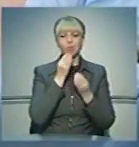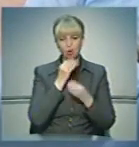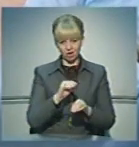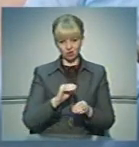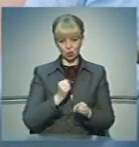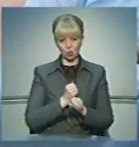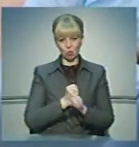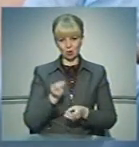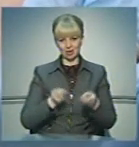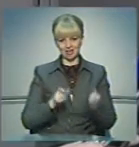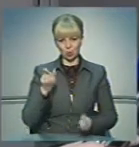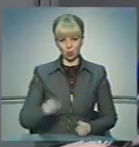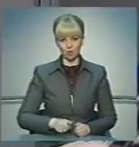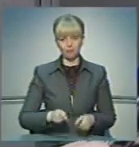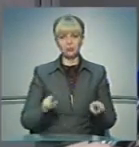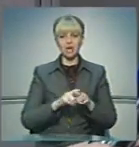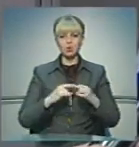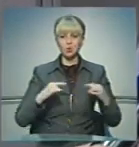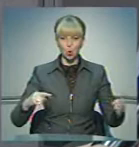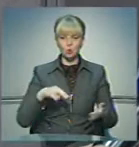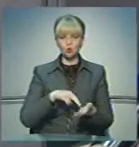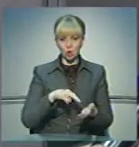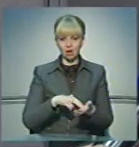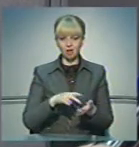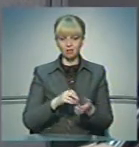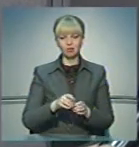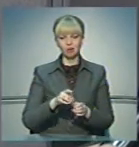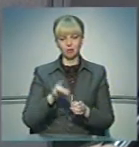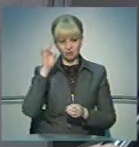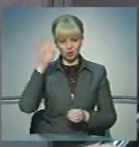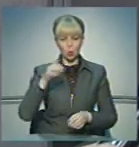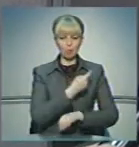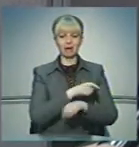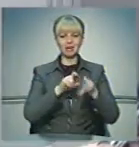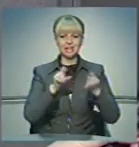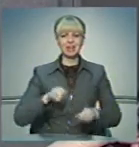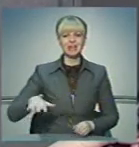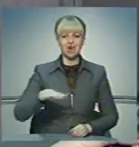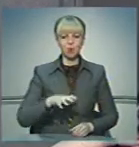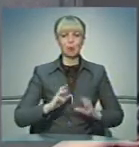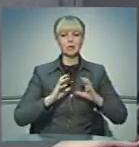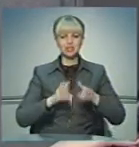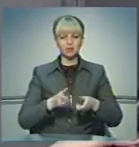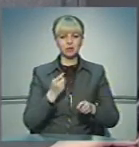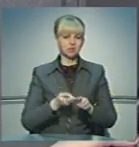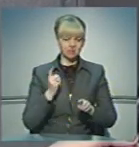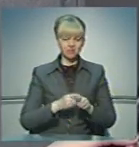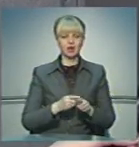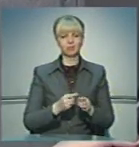покращує роботу хірурга. Такі столи стоять в провідних клініках Європи і світу. Це